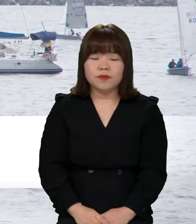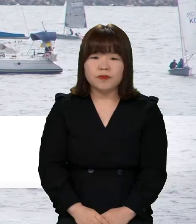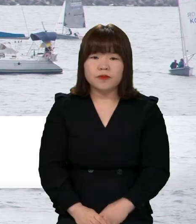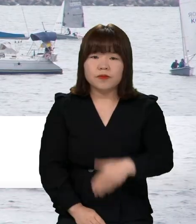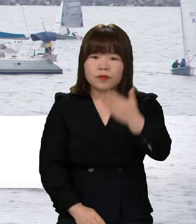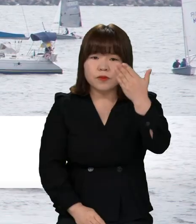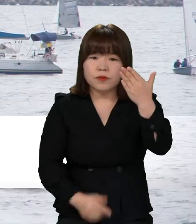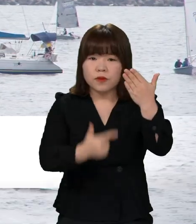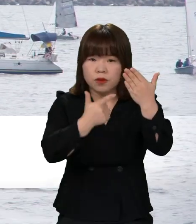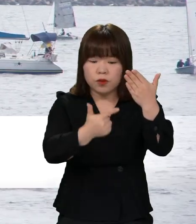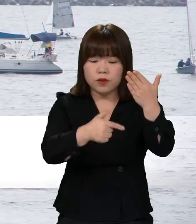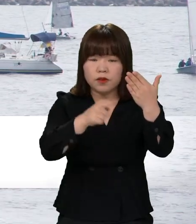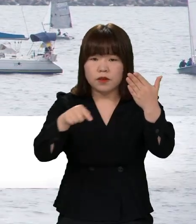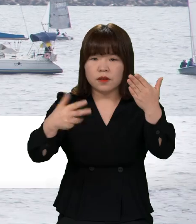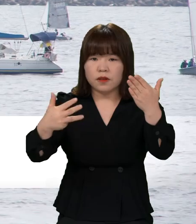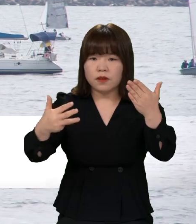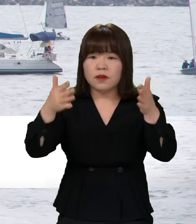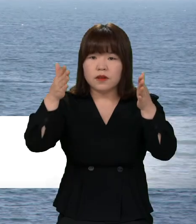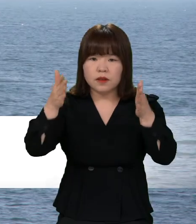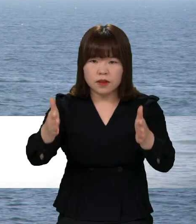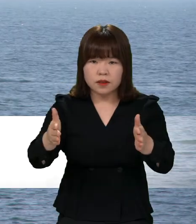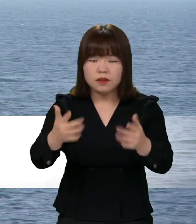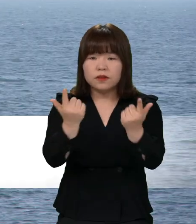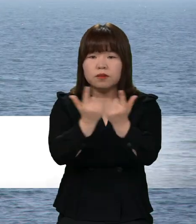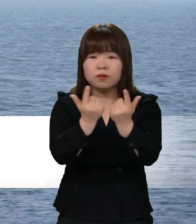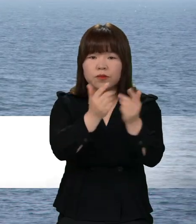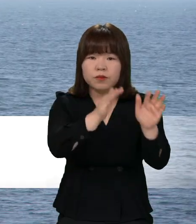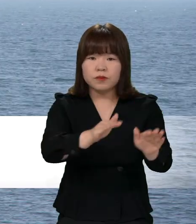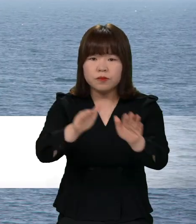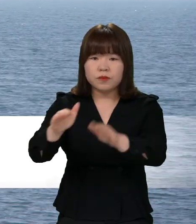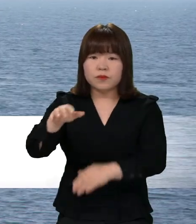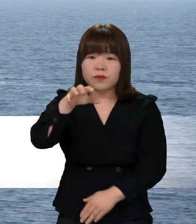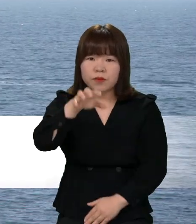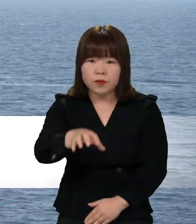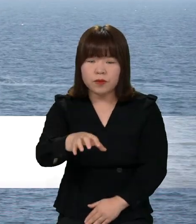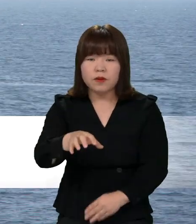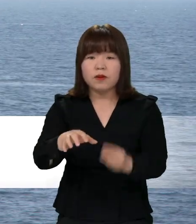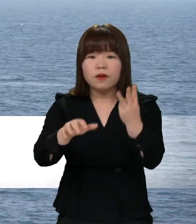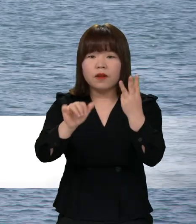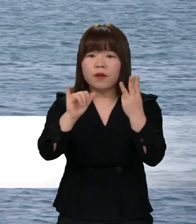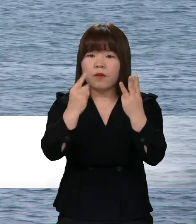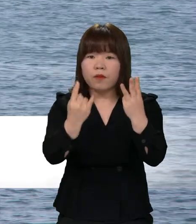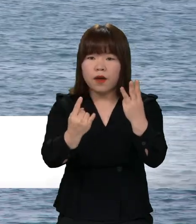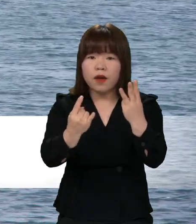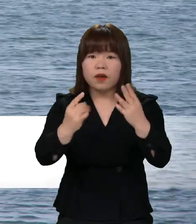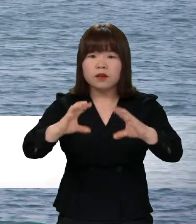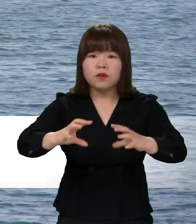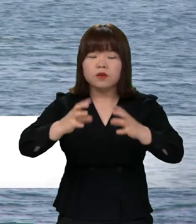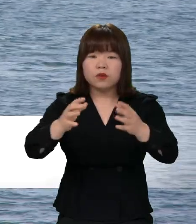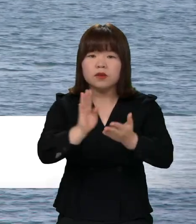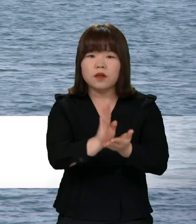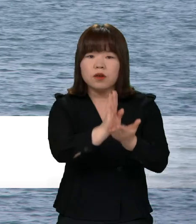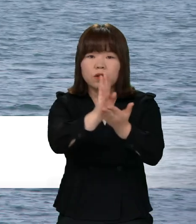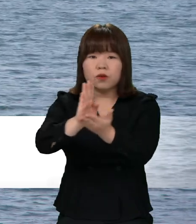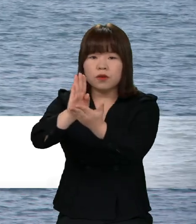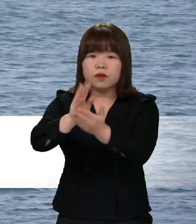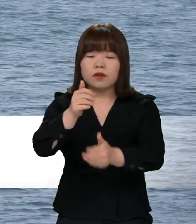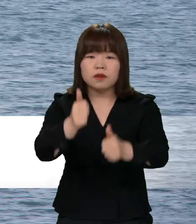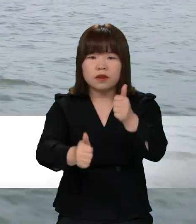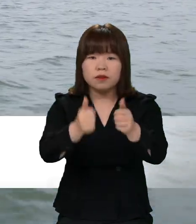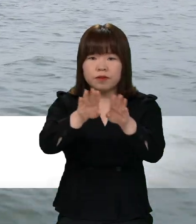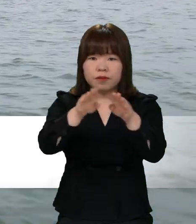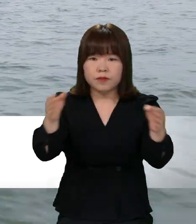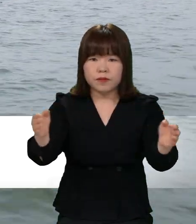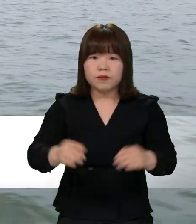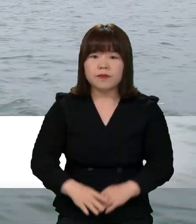진행했습니다 지난 6일부터 8일까지 흘간 01대 해수욕장 일원 해상에서 제 3회 환동해 컵 국제